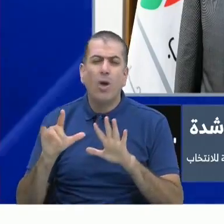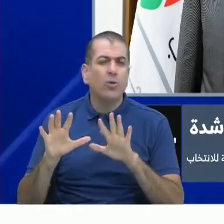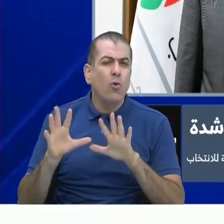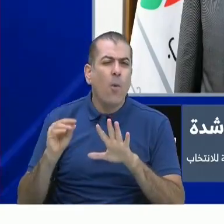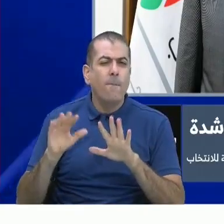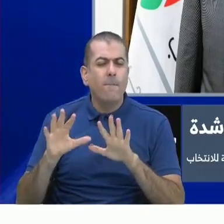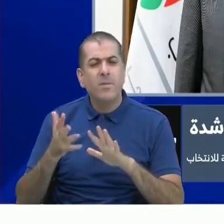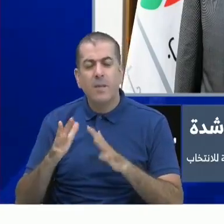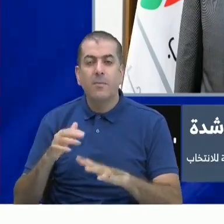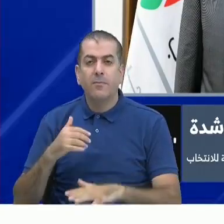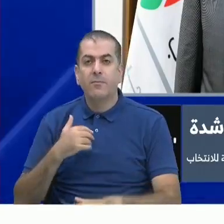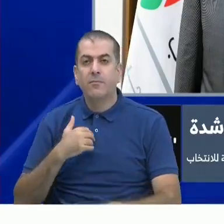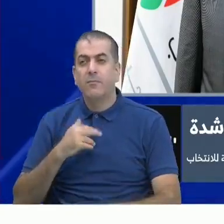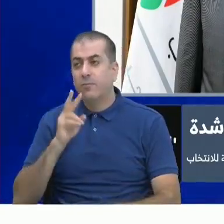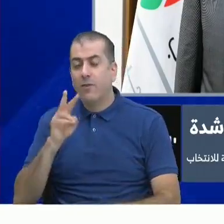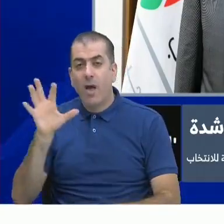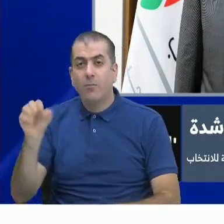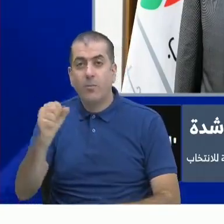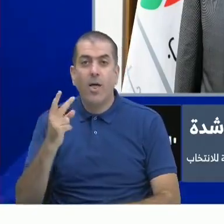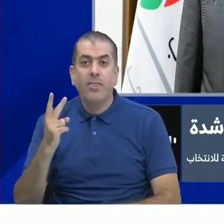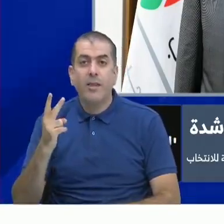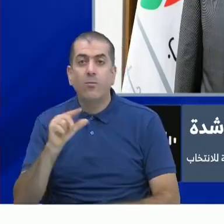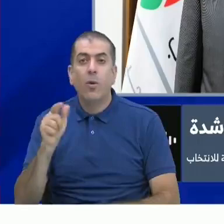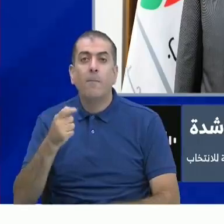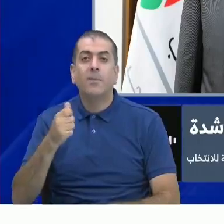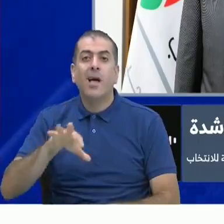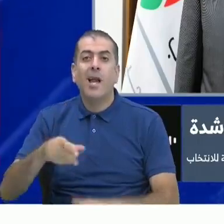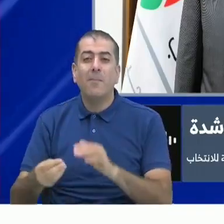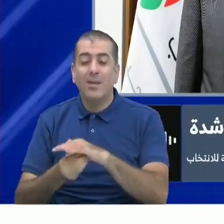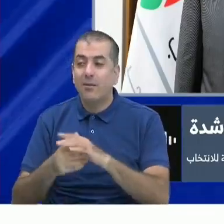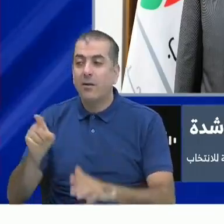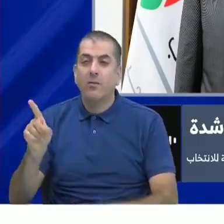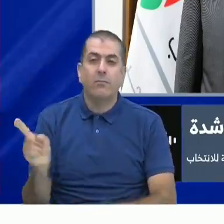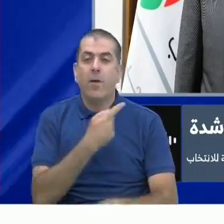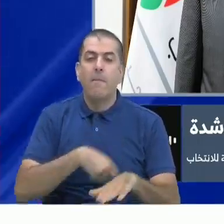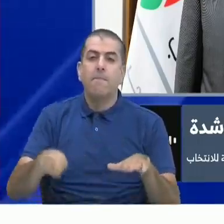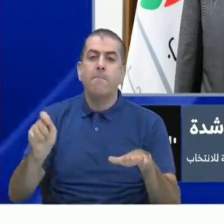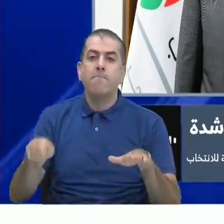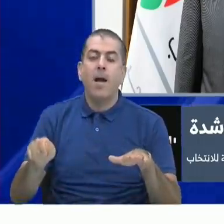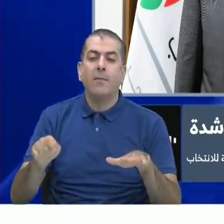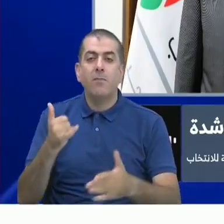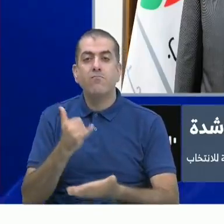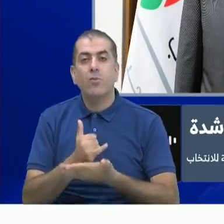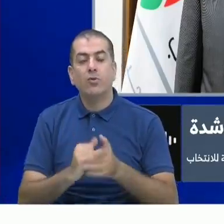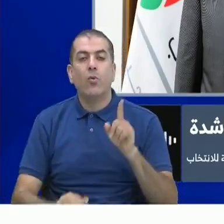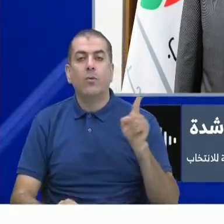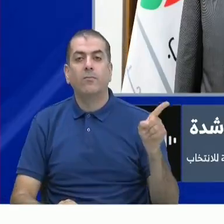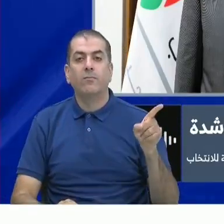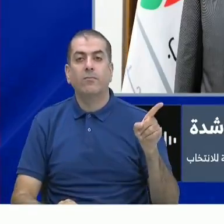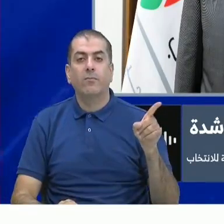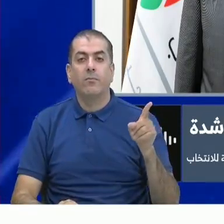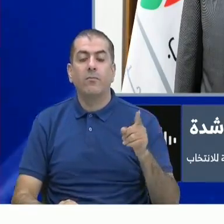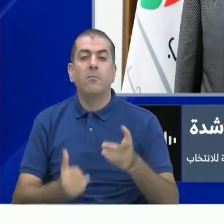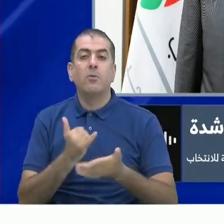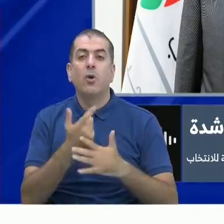10 أيام، توصلت إلى حالتين، أحالتهما إلى الادعاء العام، وبالتالي الإجراءات تكون ملك